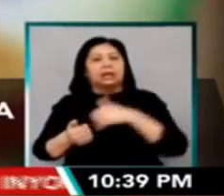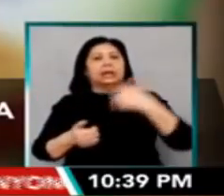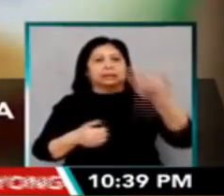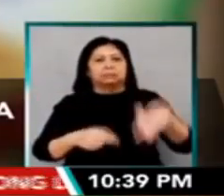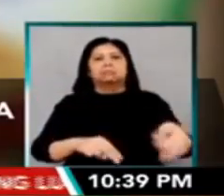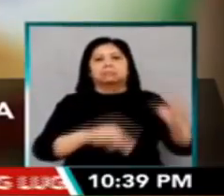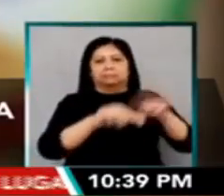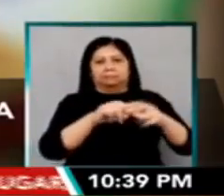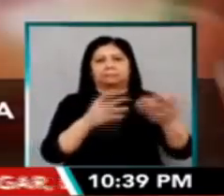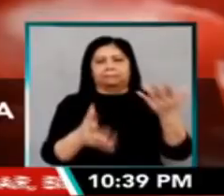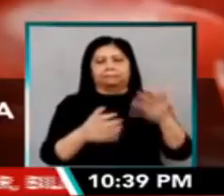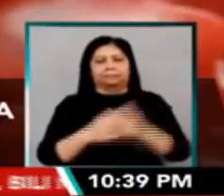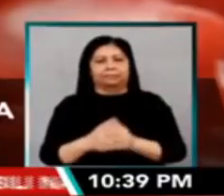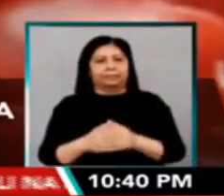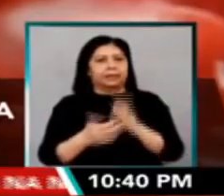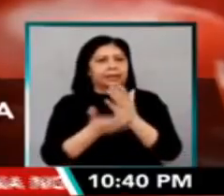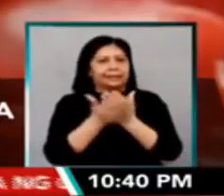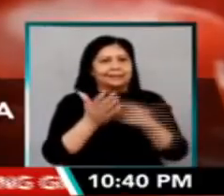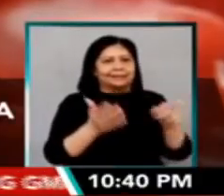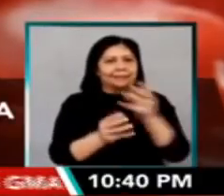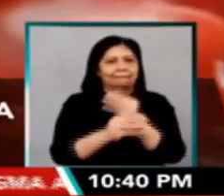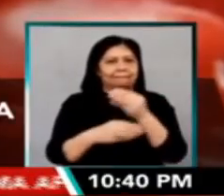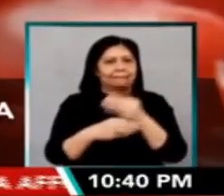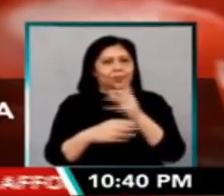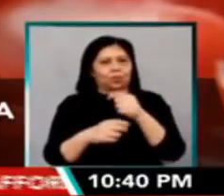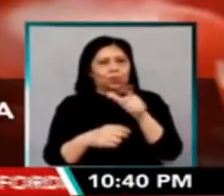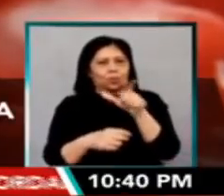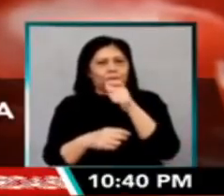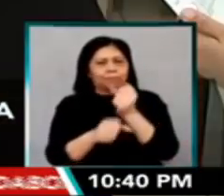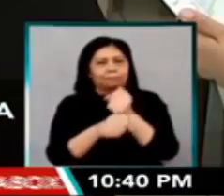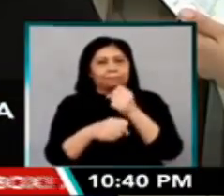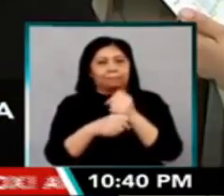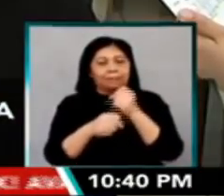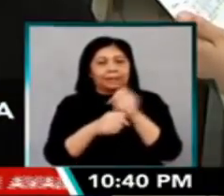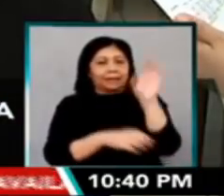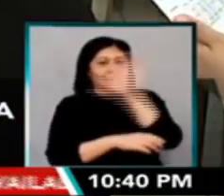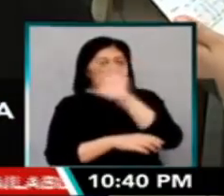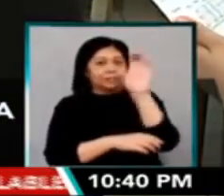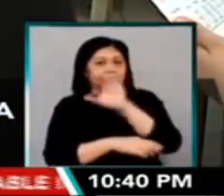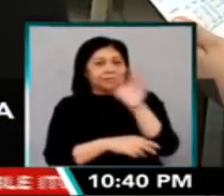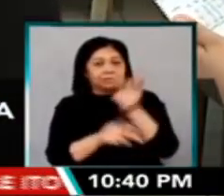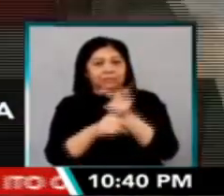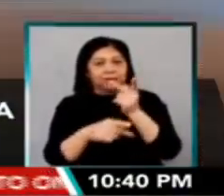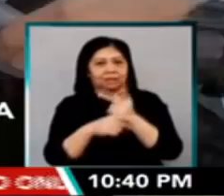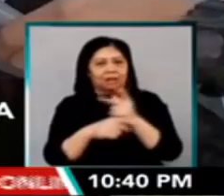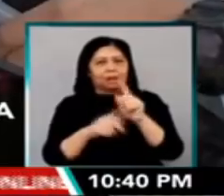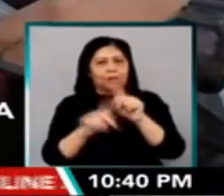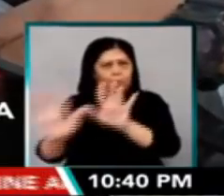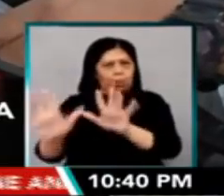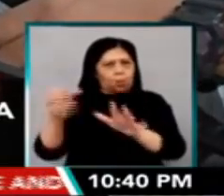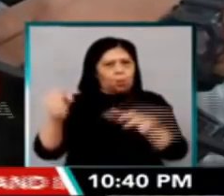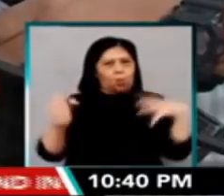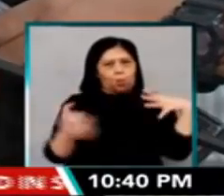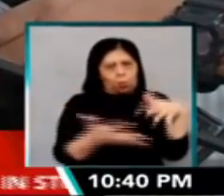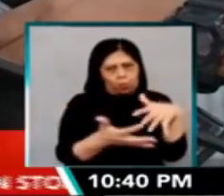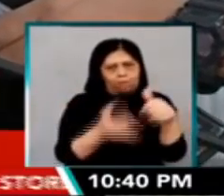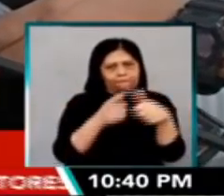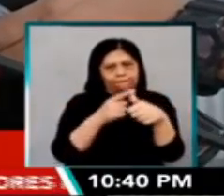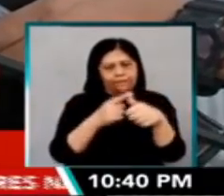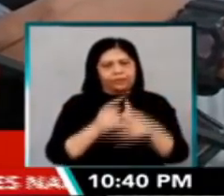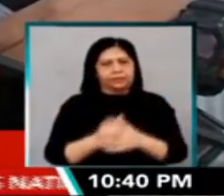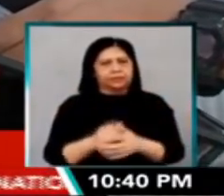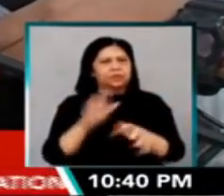taas presyo ang ilang manufacturers ng Noche Buena products, pero siniguro ng DTI na pag-aaralan itong mabuti. Usually karne, yung